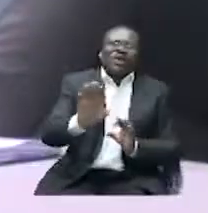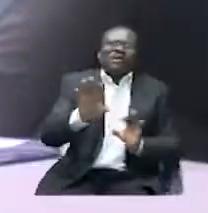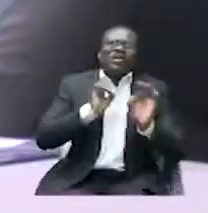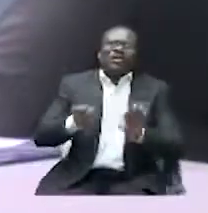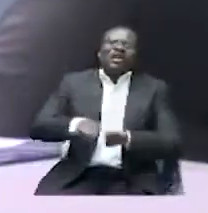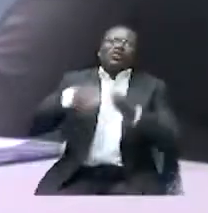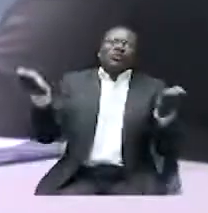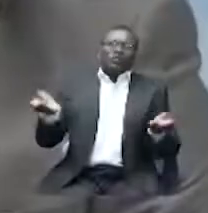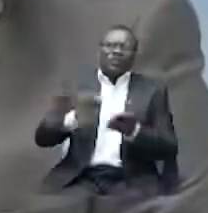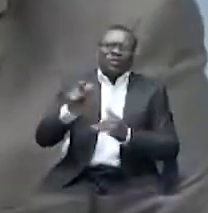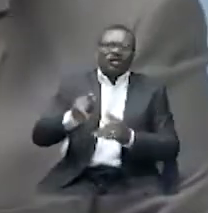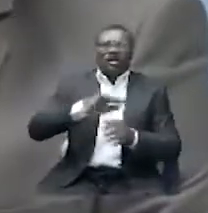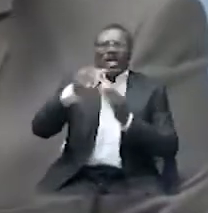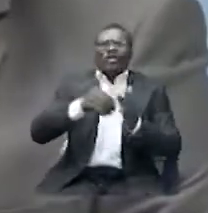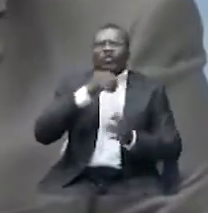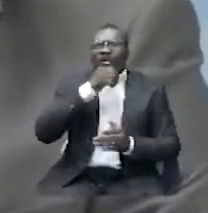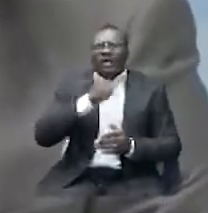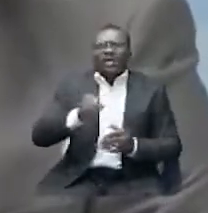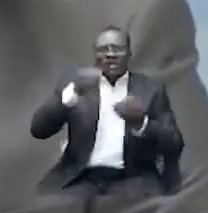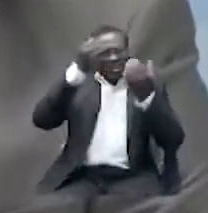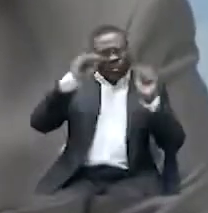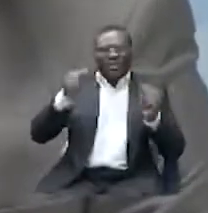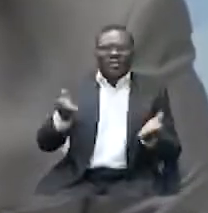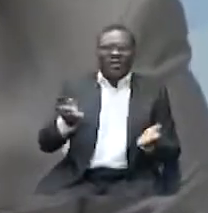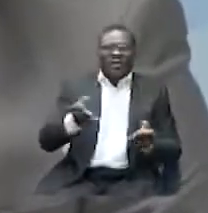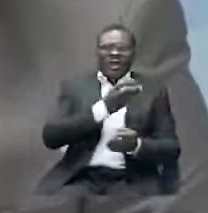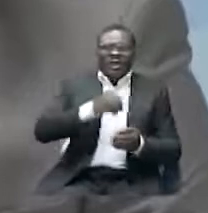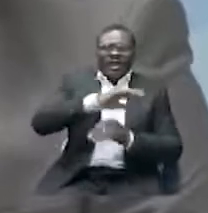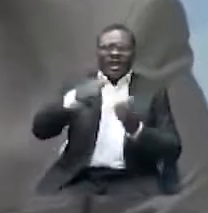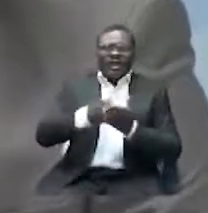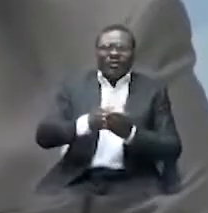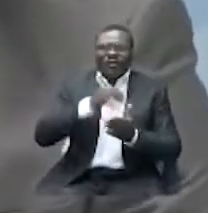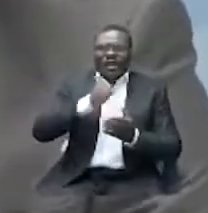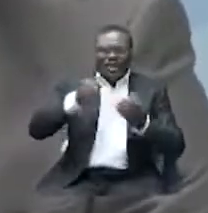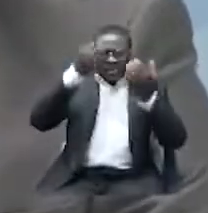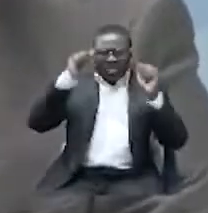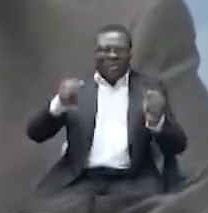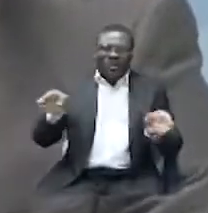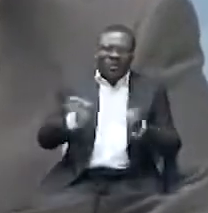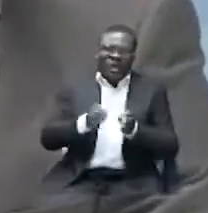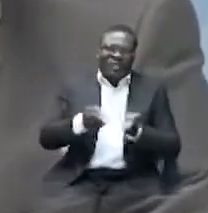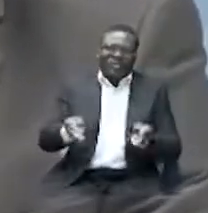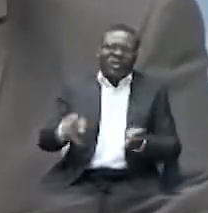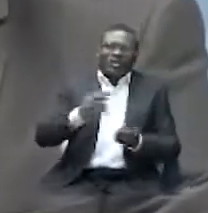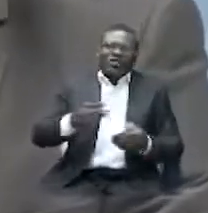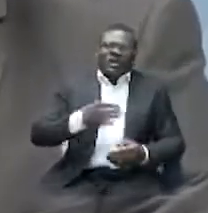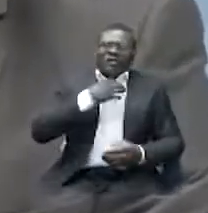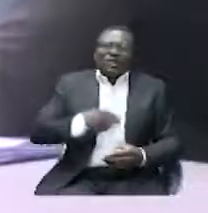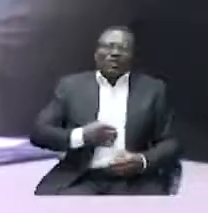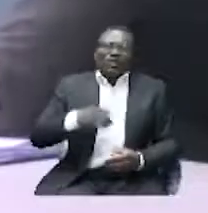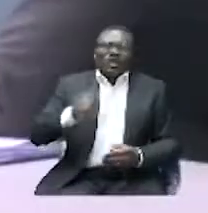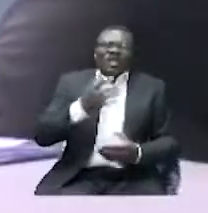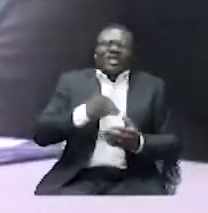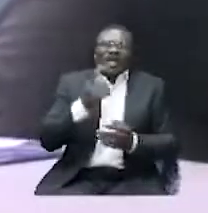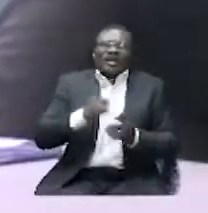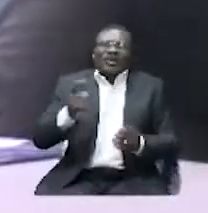d'ouvrir cela à tous les anciens présidents, par exemple, et à tous les présidents de l'Assemblée? Vous avez souhaité que ce soit quelqu'un